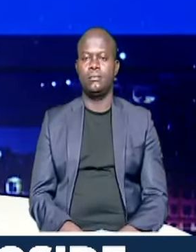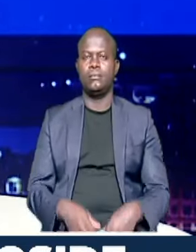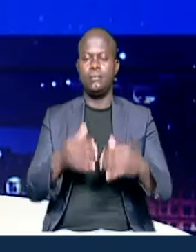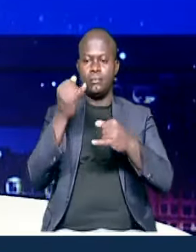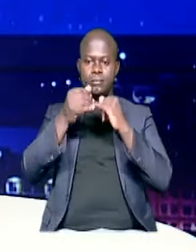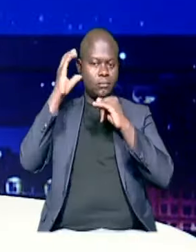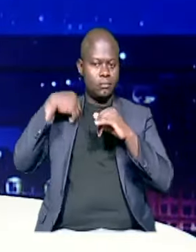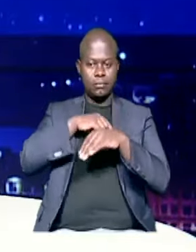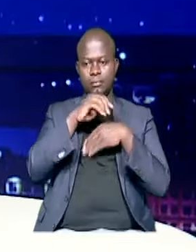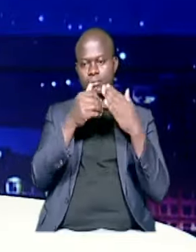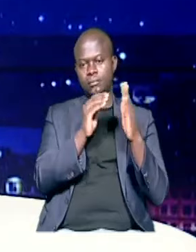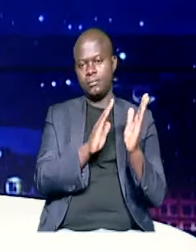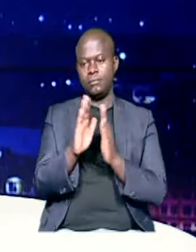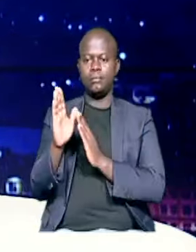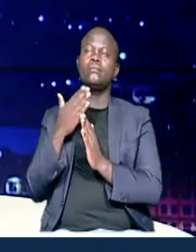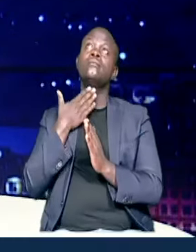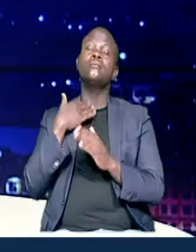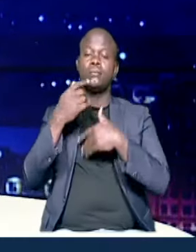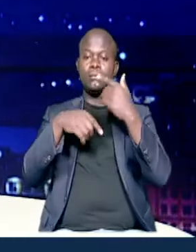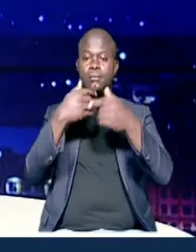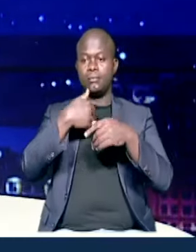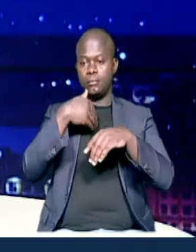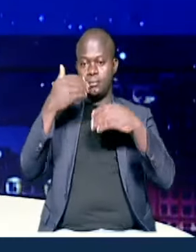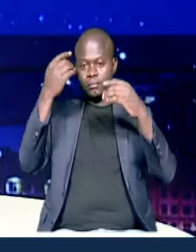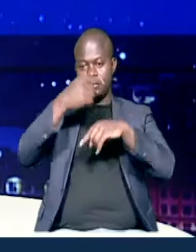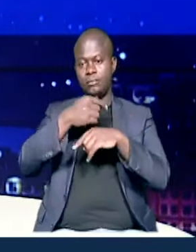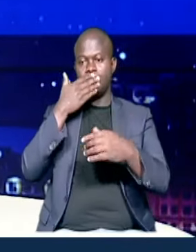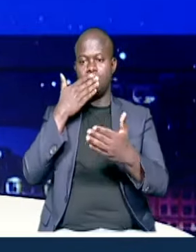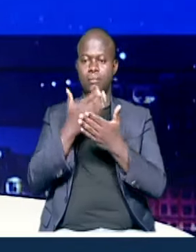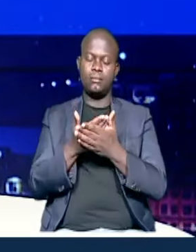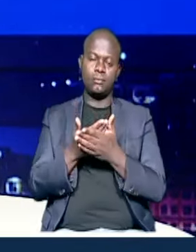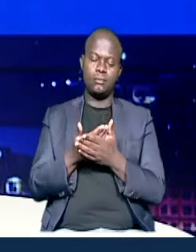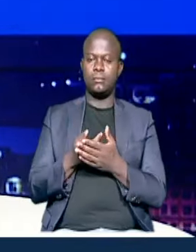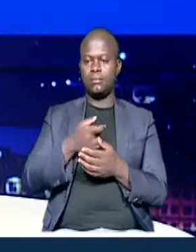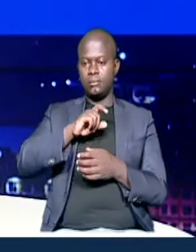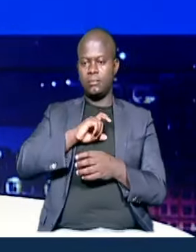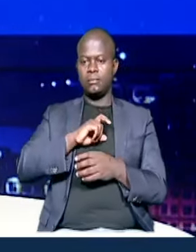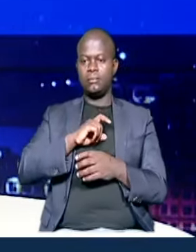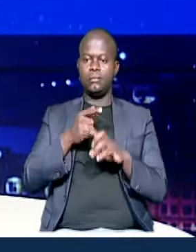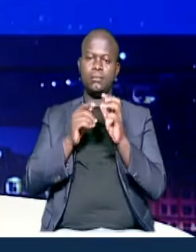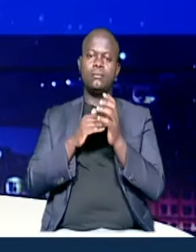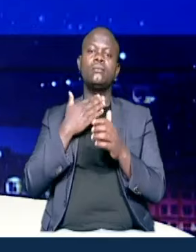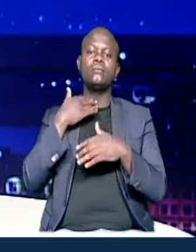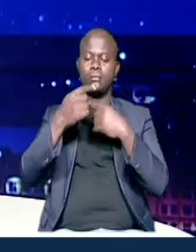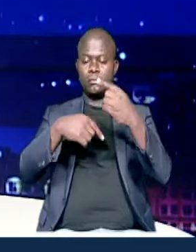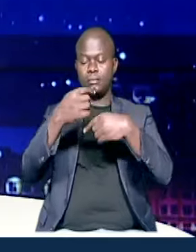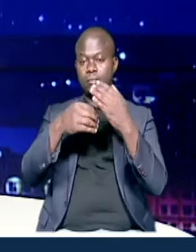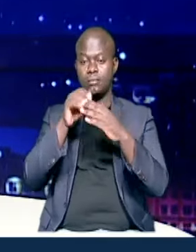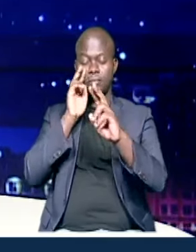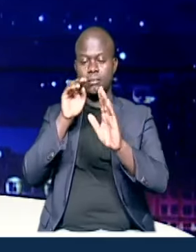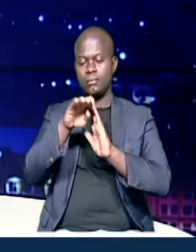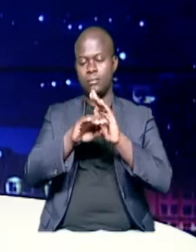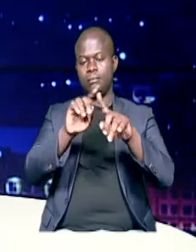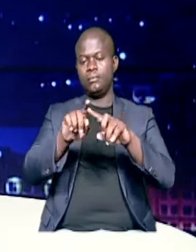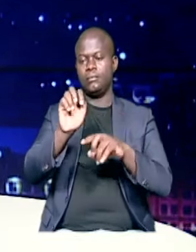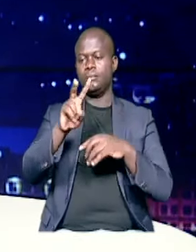Nadusoreje amakuru twari twateguriye, reka mbifurize gukomeza kugira umunsi mwiza w'intwari, reka kandi mbifurize gukomeza gukurikira gahunda zitandukanye